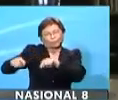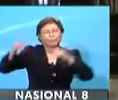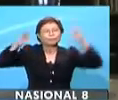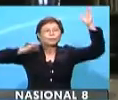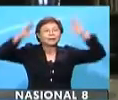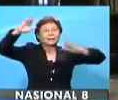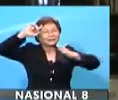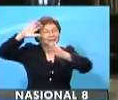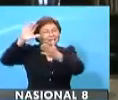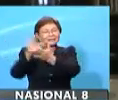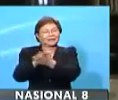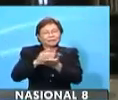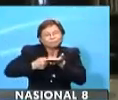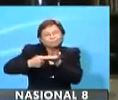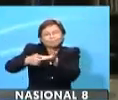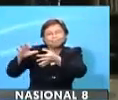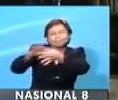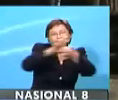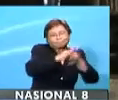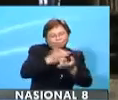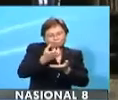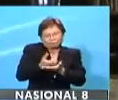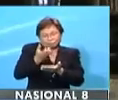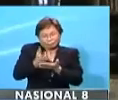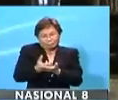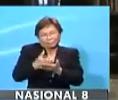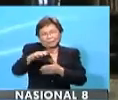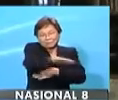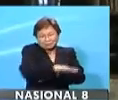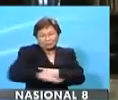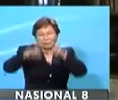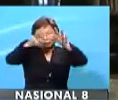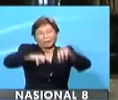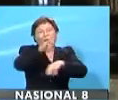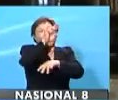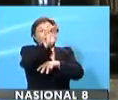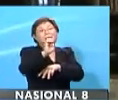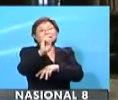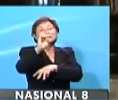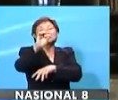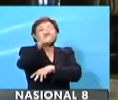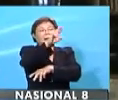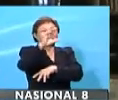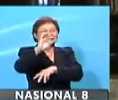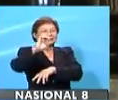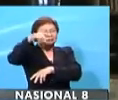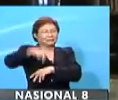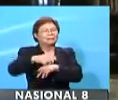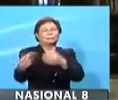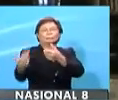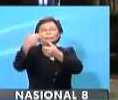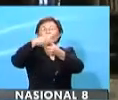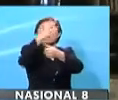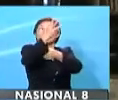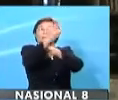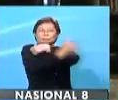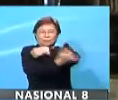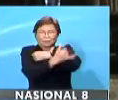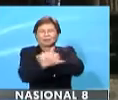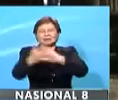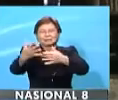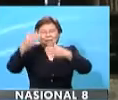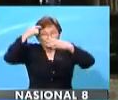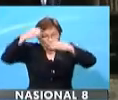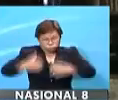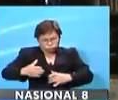Malaysia yakin rundingan kerjasama ekonomi komprehensif serantau RCEP yang melibatkan 16 buah negara dapat